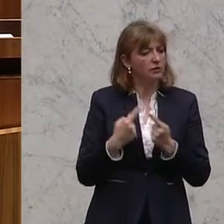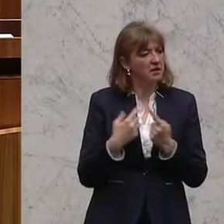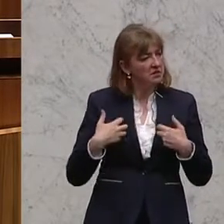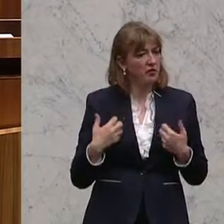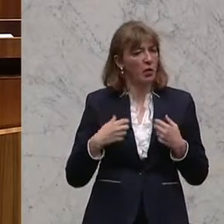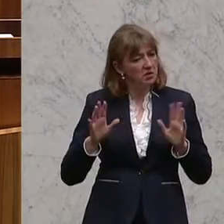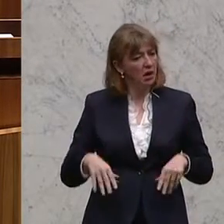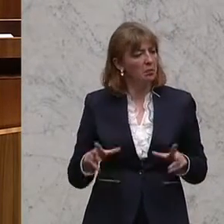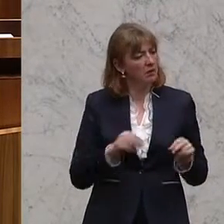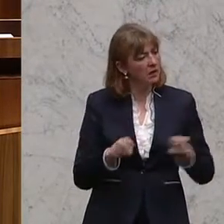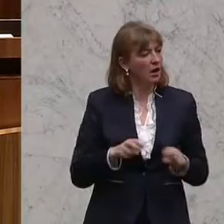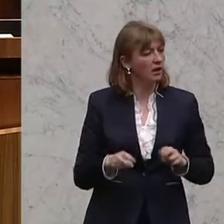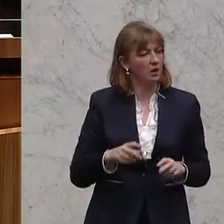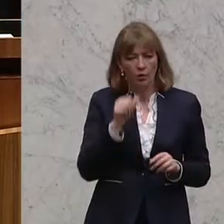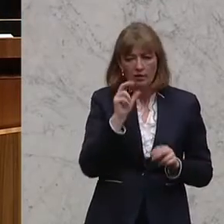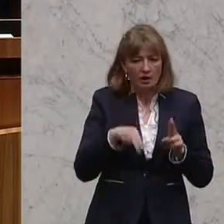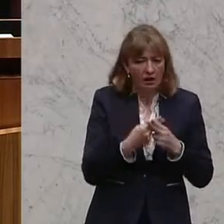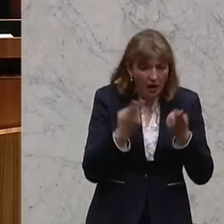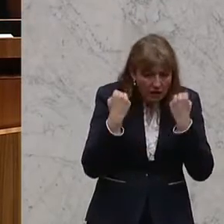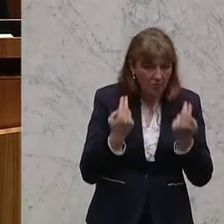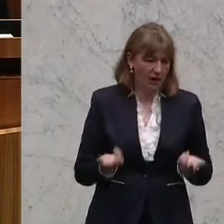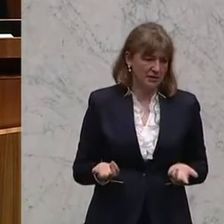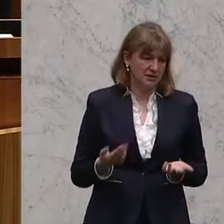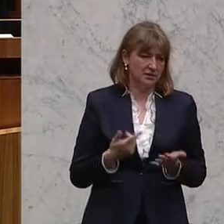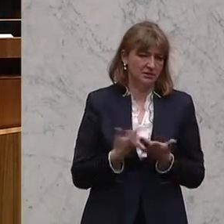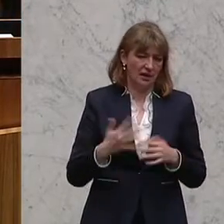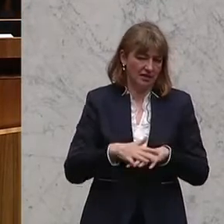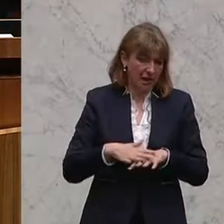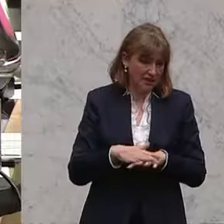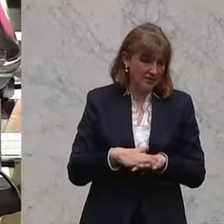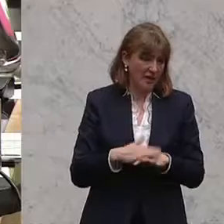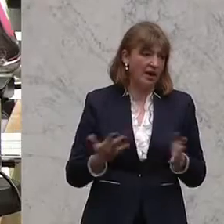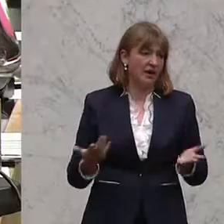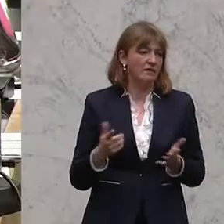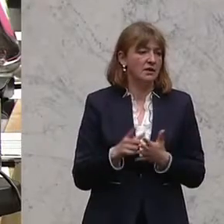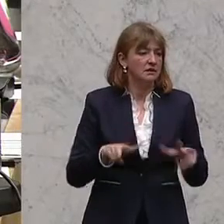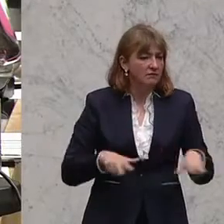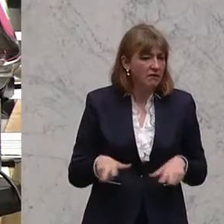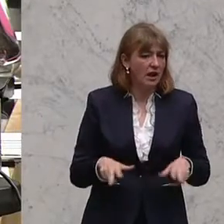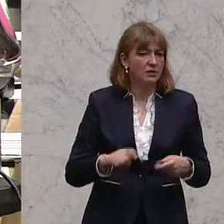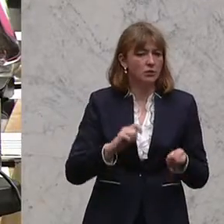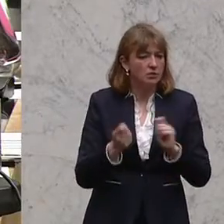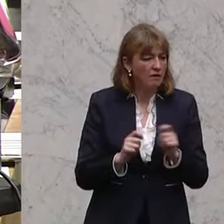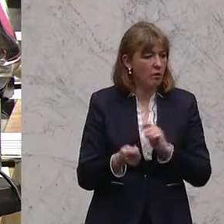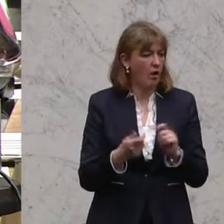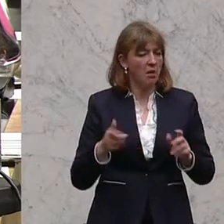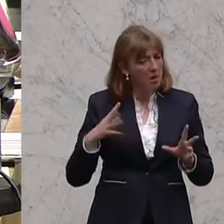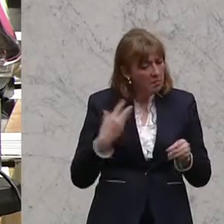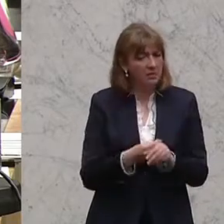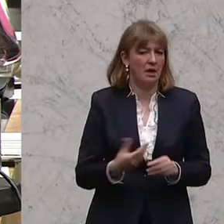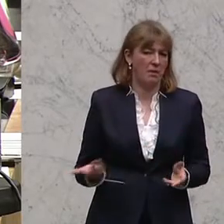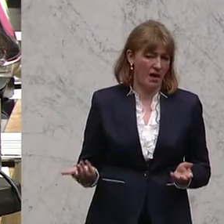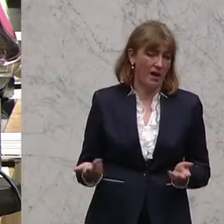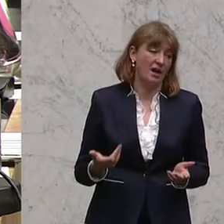auch hat, auch mit der Regierung und nicht angepasst ist, die genau bei diesem Netzwerk der sozusagen der Verwaltungsreformfreude auch mit dabei